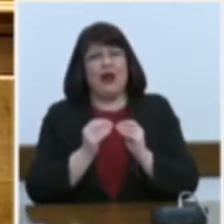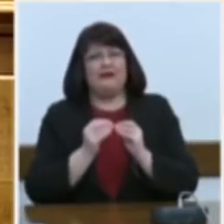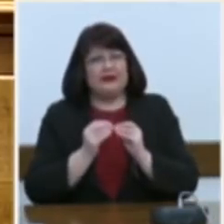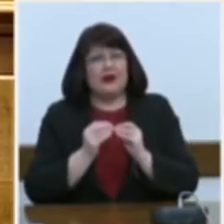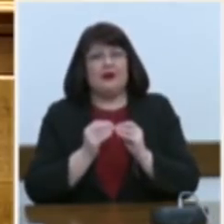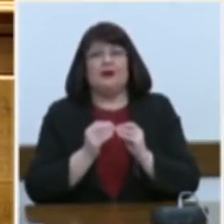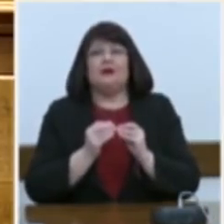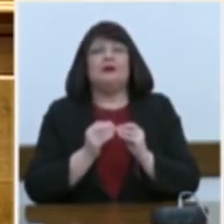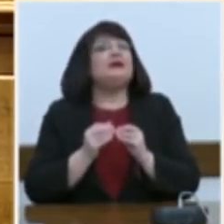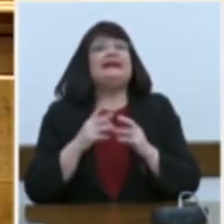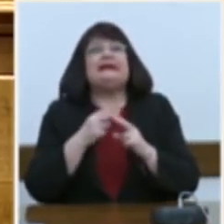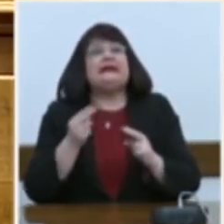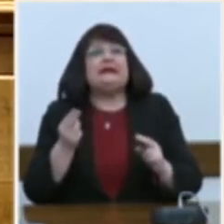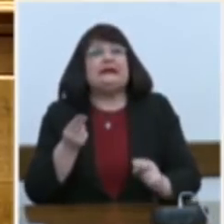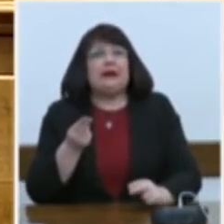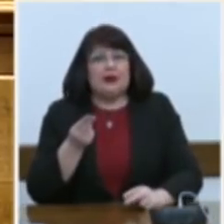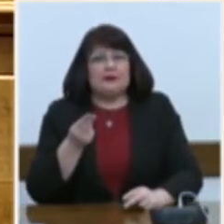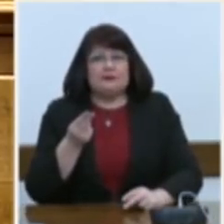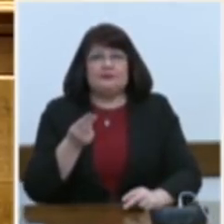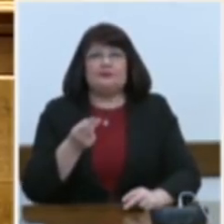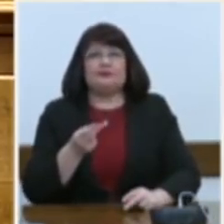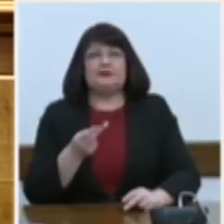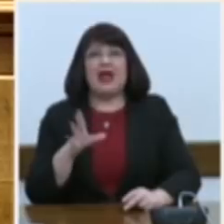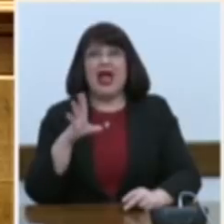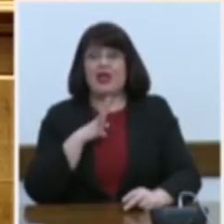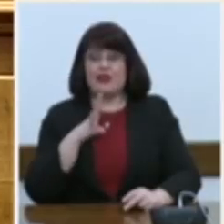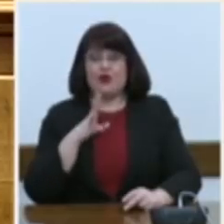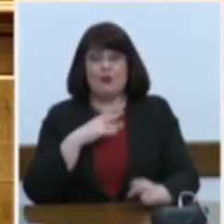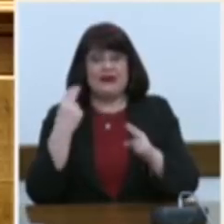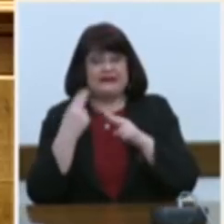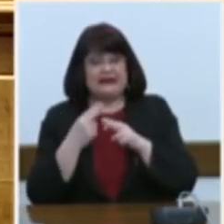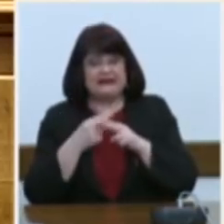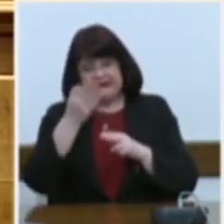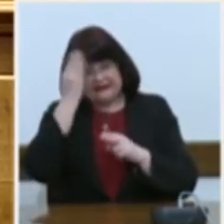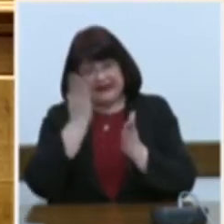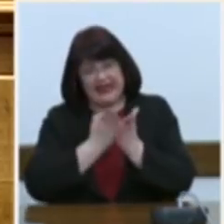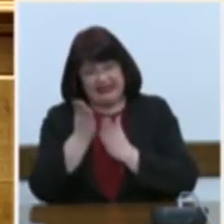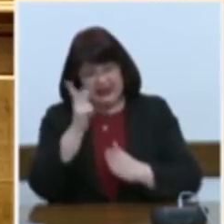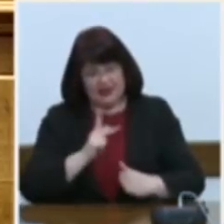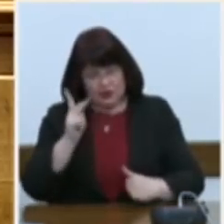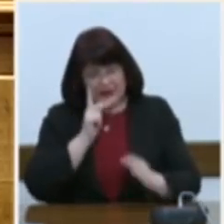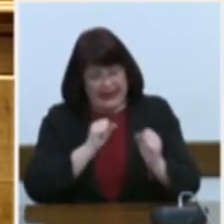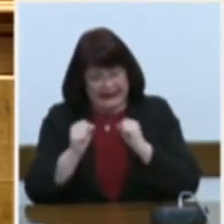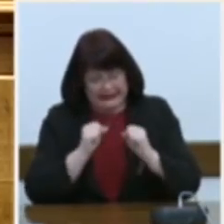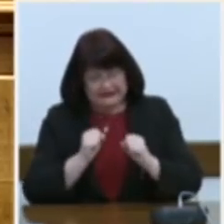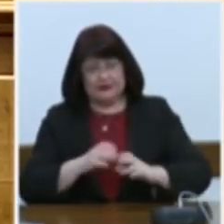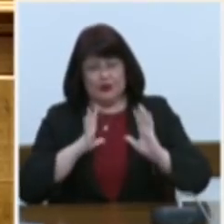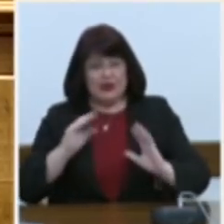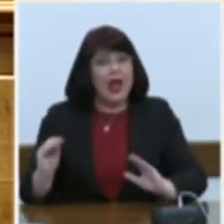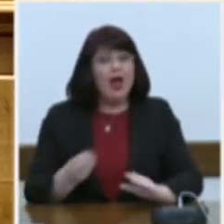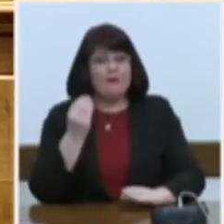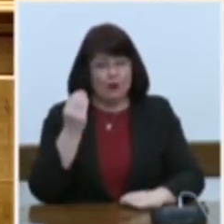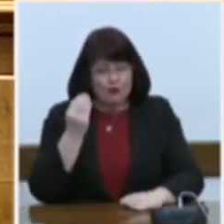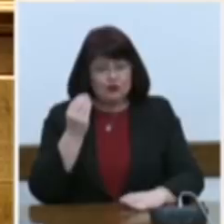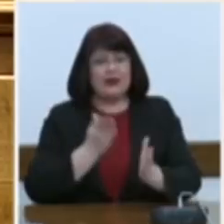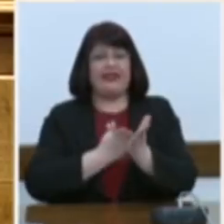συχνά ακούγεται, μια κρίση των ανθρωπίνων αξιών και της ηθικής της κοινωνίας μας. Πηγάζει από το